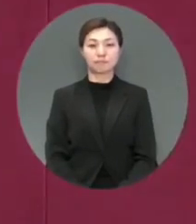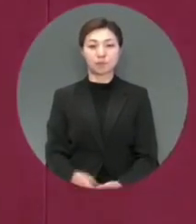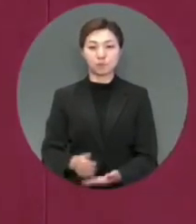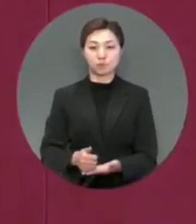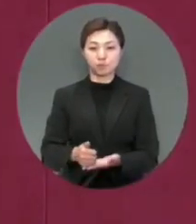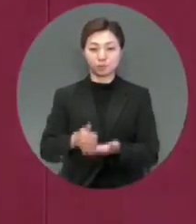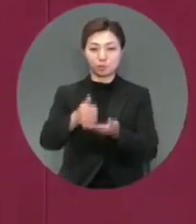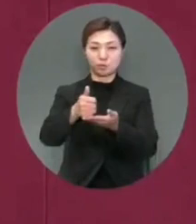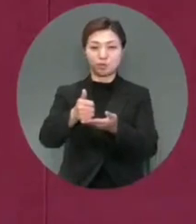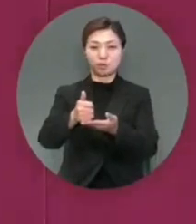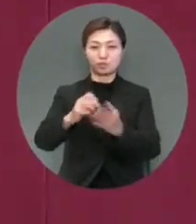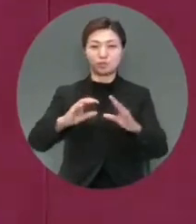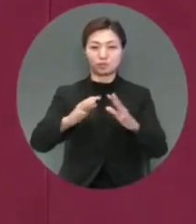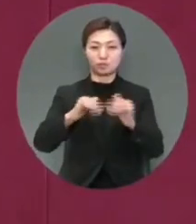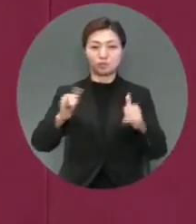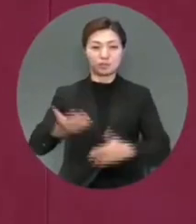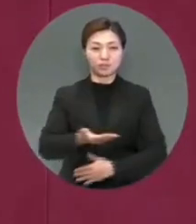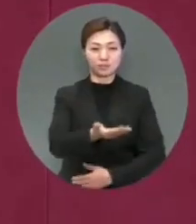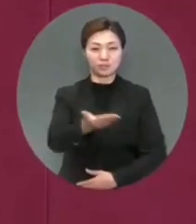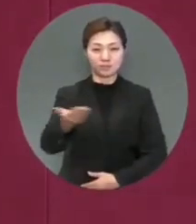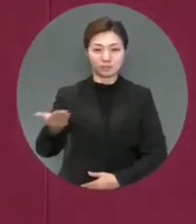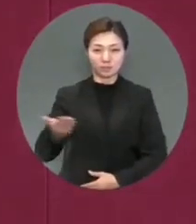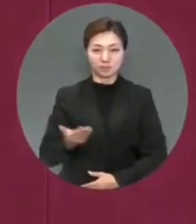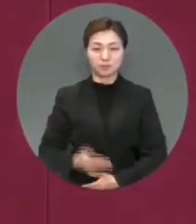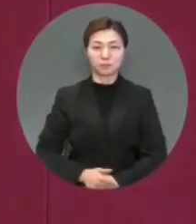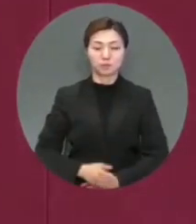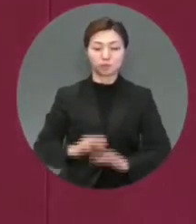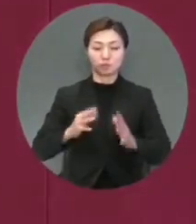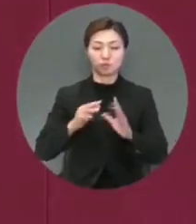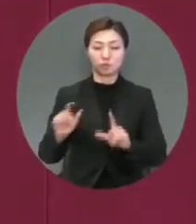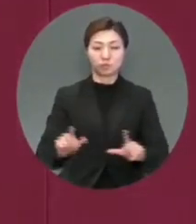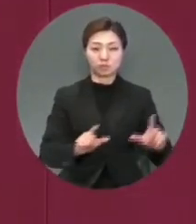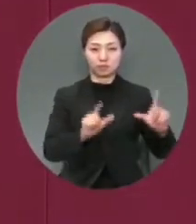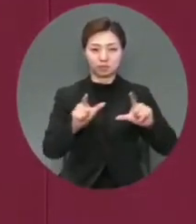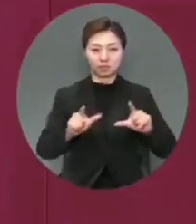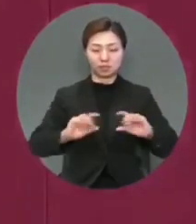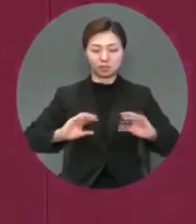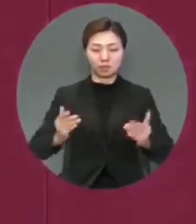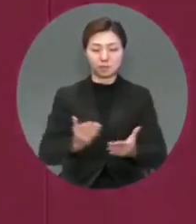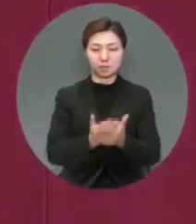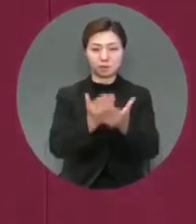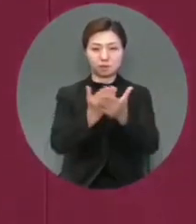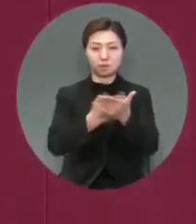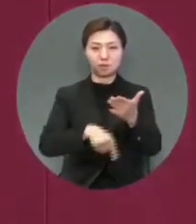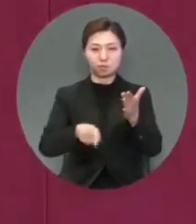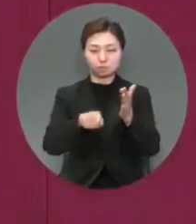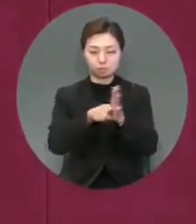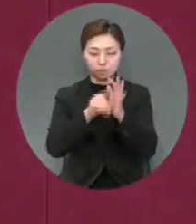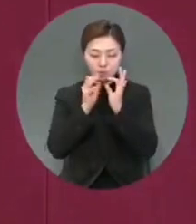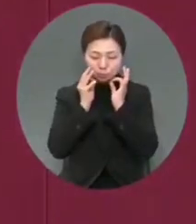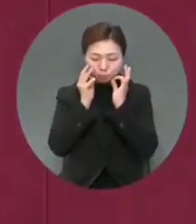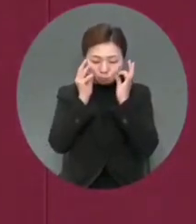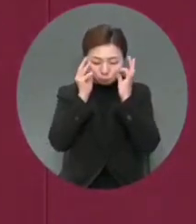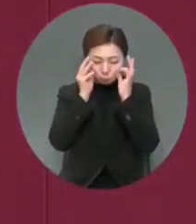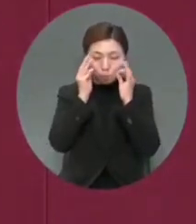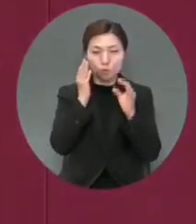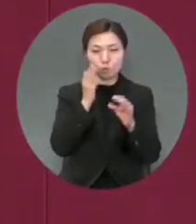존경하는 국민 여러분, 민생과 국가 발전을 위해 애쓰시는 김진표